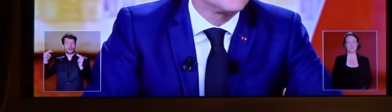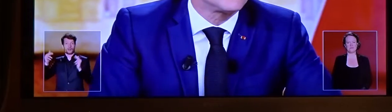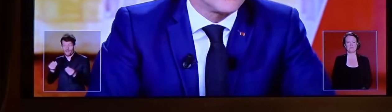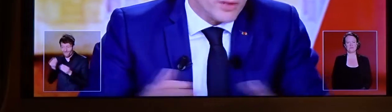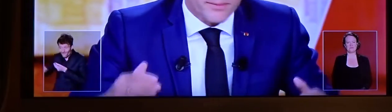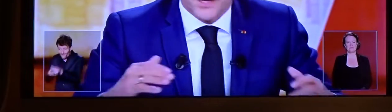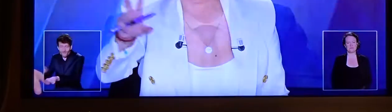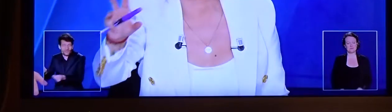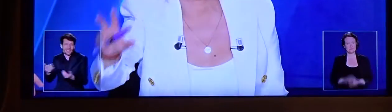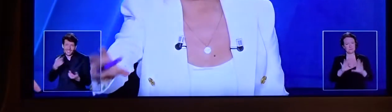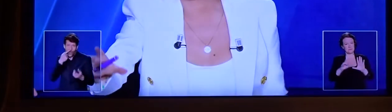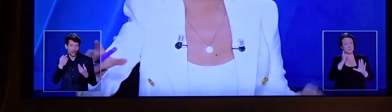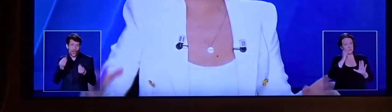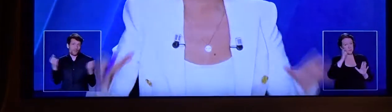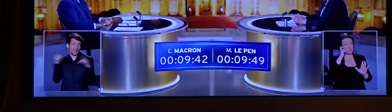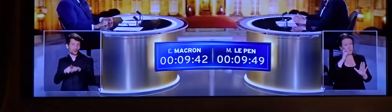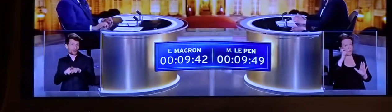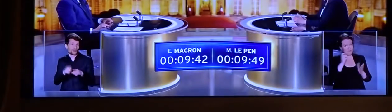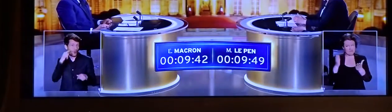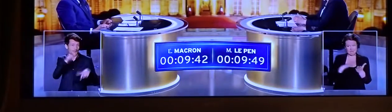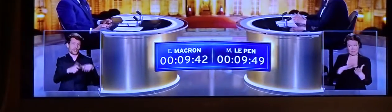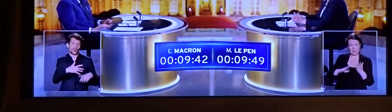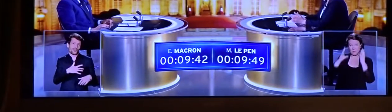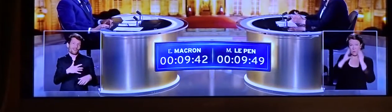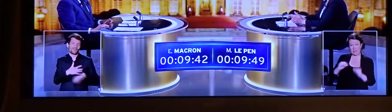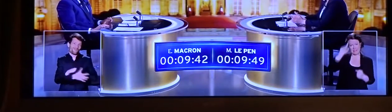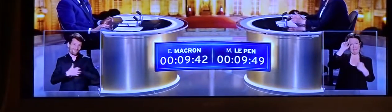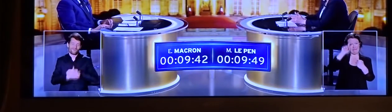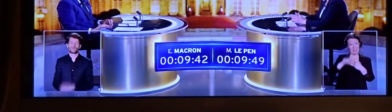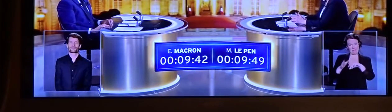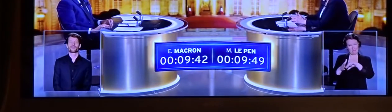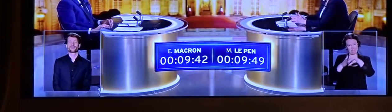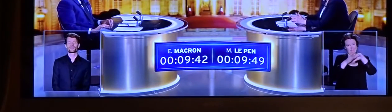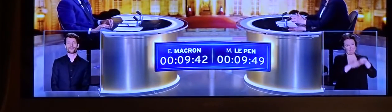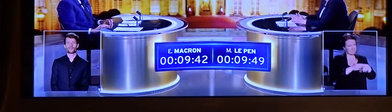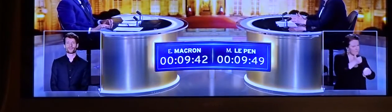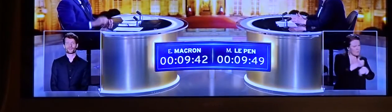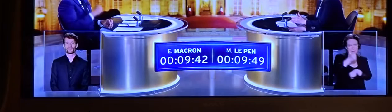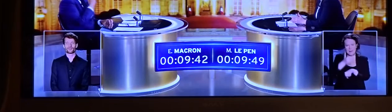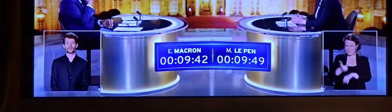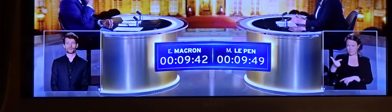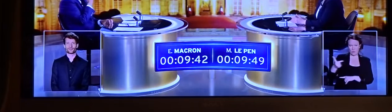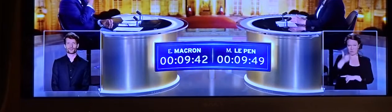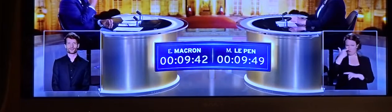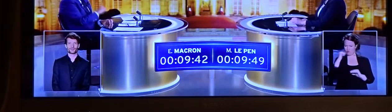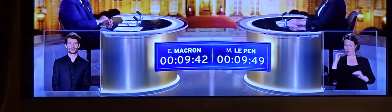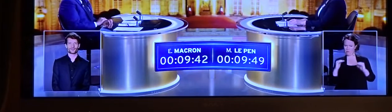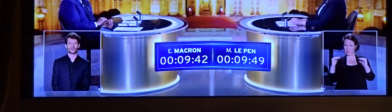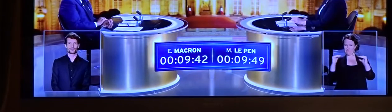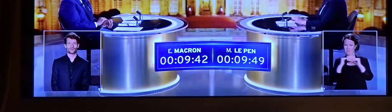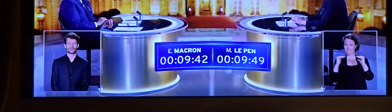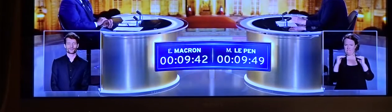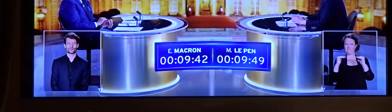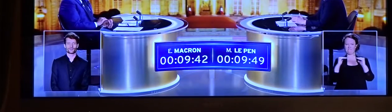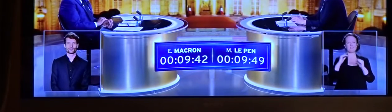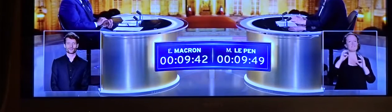en plus injustes. Emmanuel Macron et Marine Le Pen, c'est la fin de ce premier thème. On regarde les chronomètres, vous êtes à peu près au même temps de parole sur